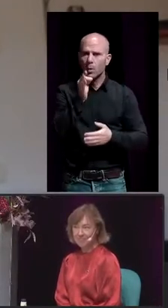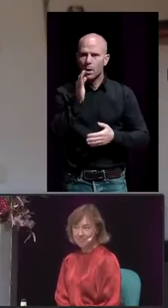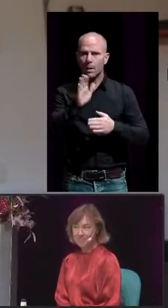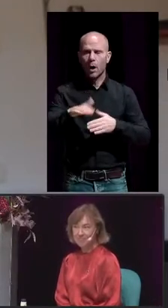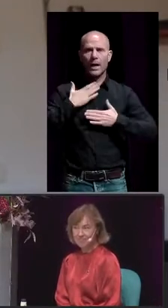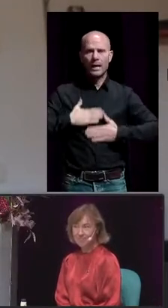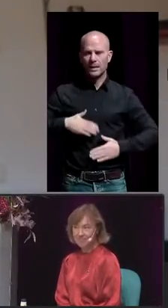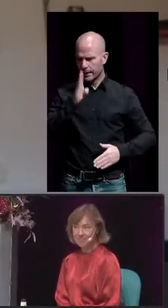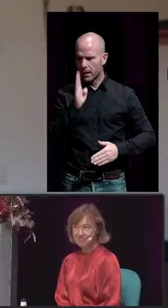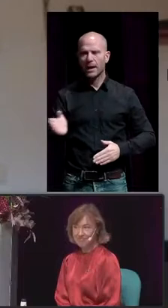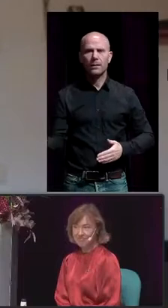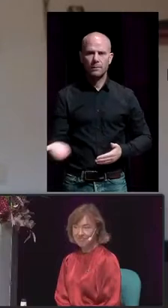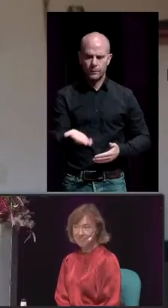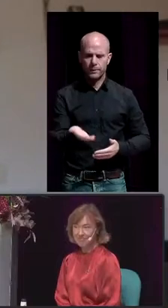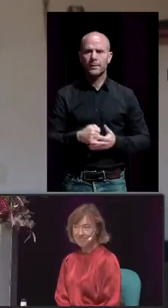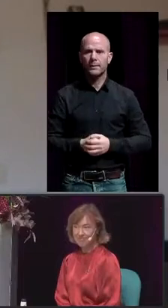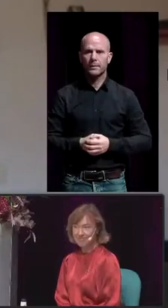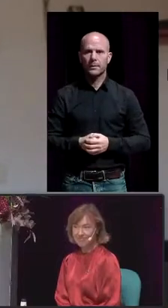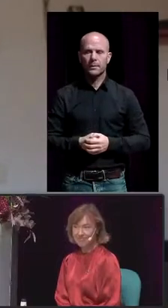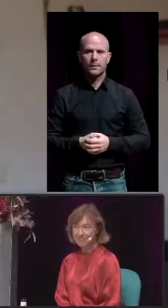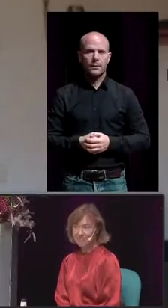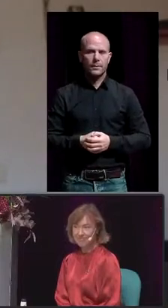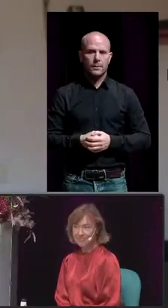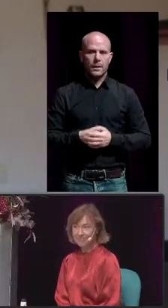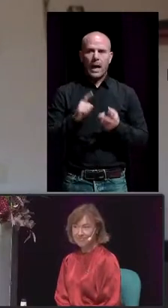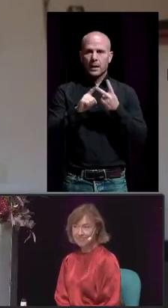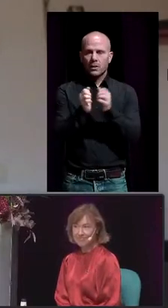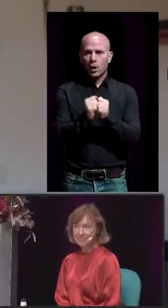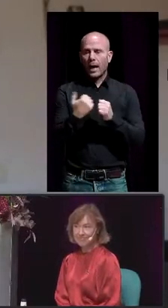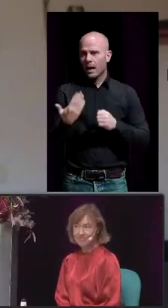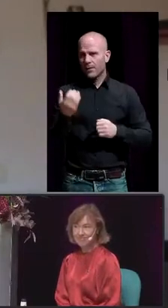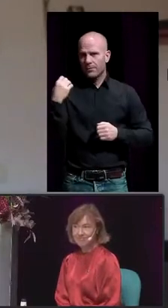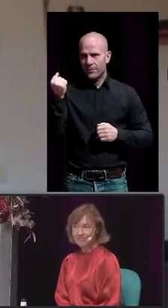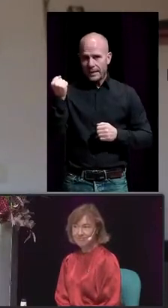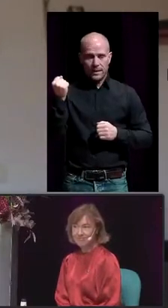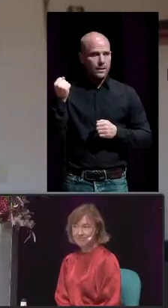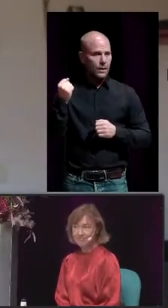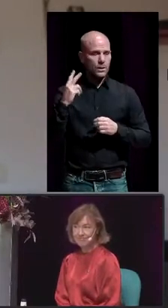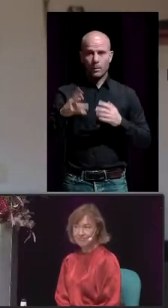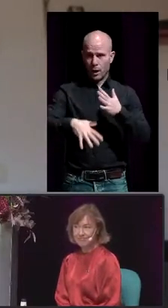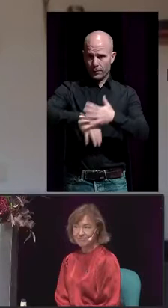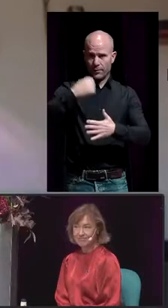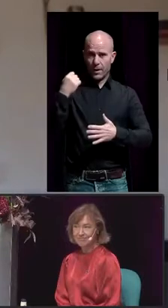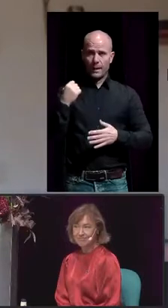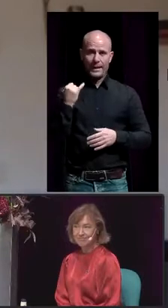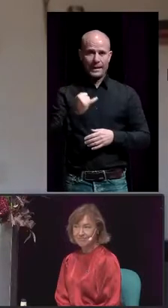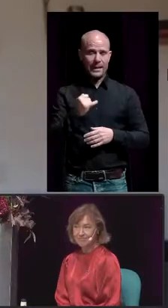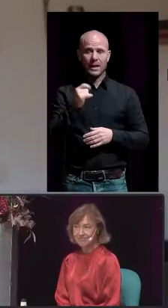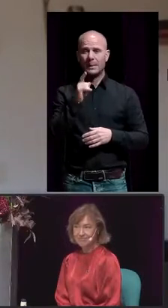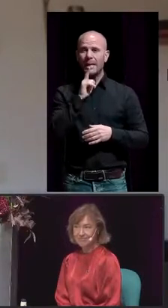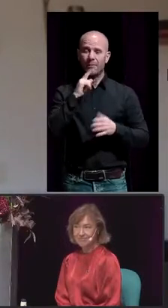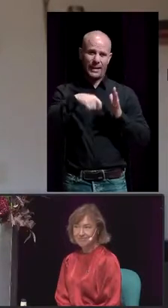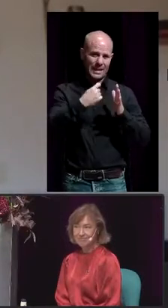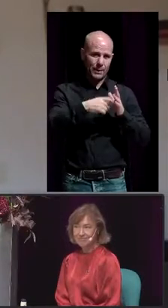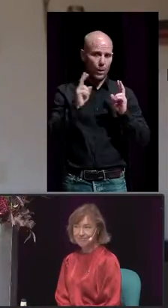brett. Något som jag även tycker är väldigt viktigt som lyftes fram både i den här lilla filmen men